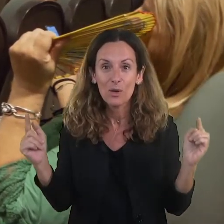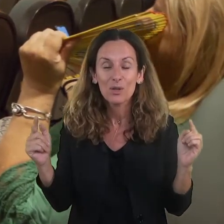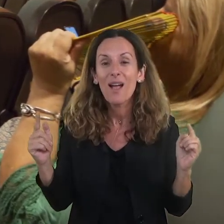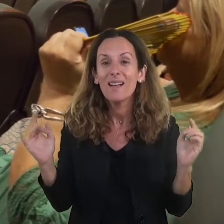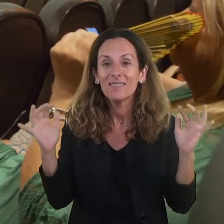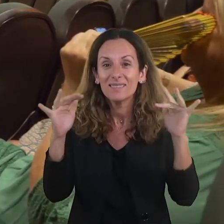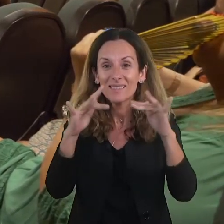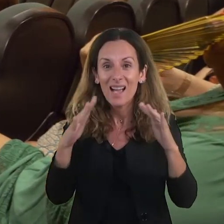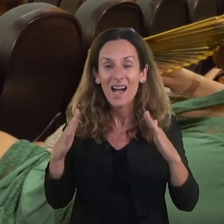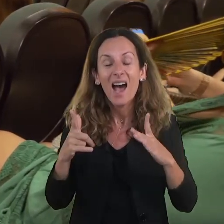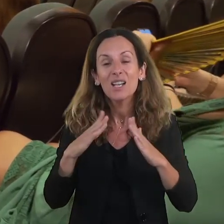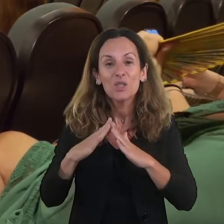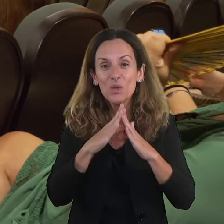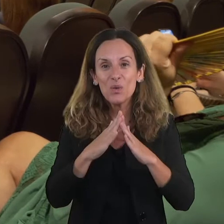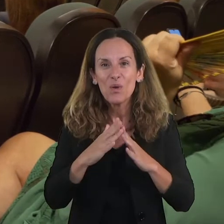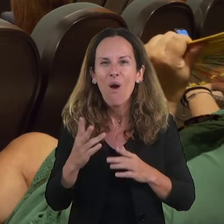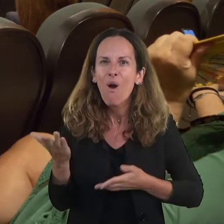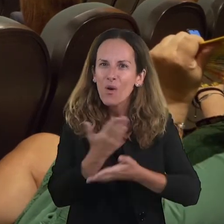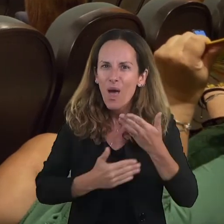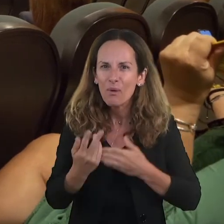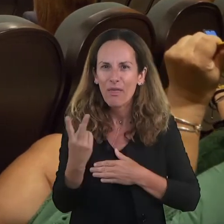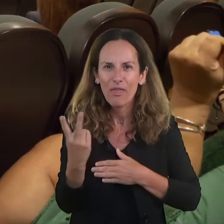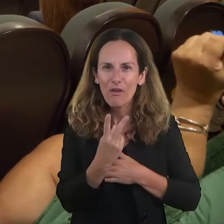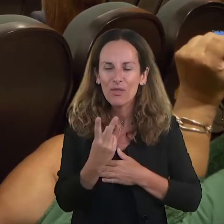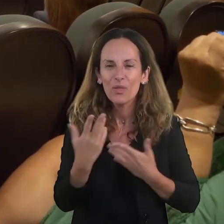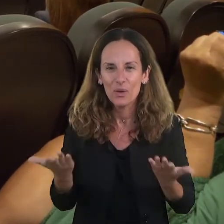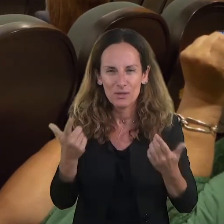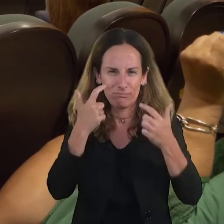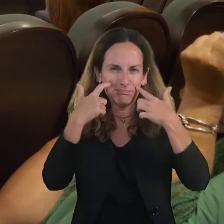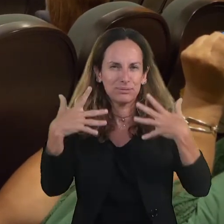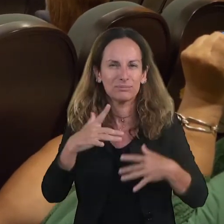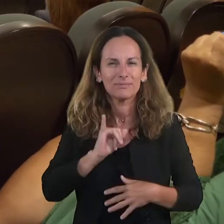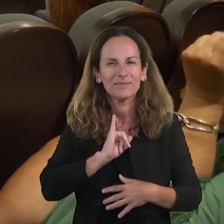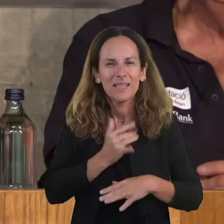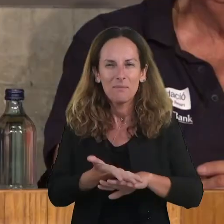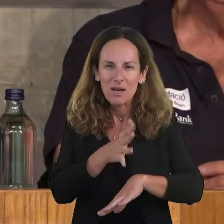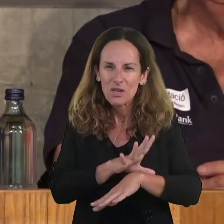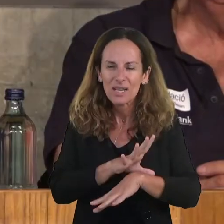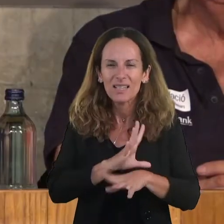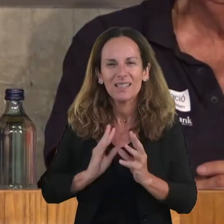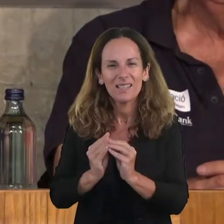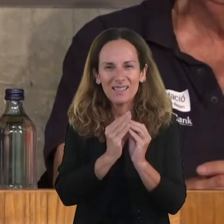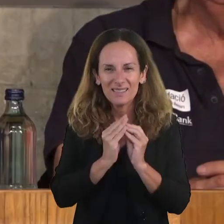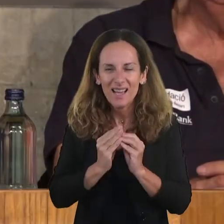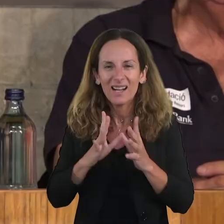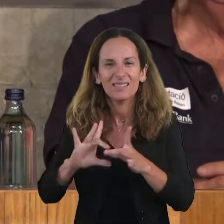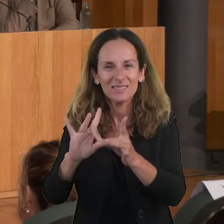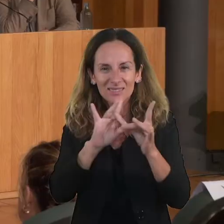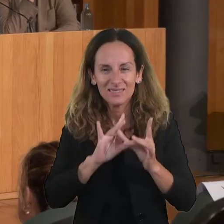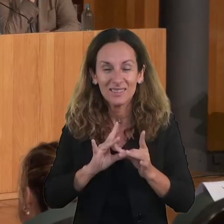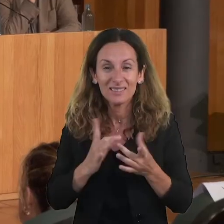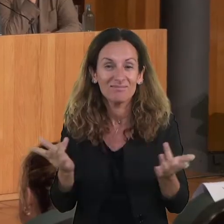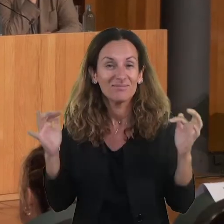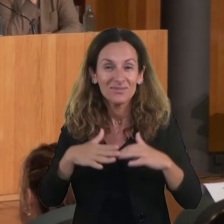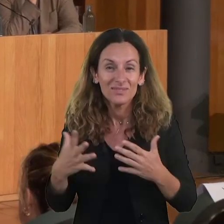final contribuint tots en aquesta idea de mallorquinitat i de projecte compartit de societat que ens reunim un dia